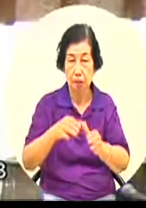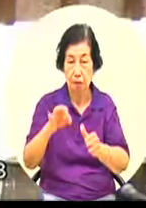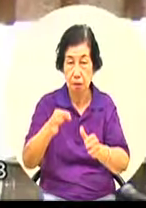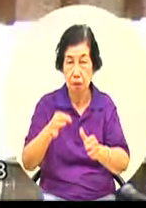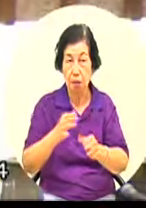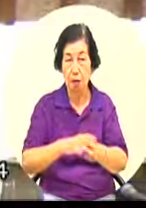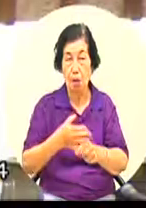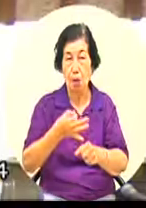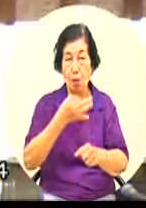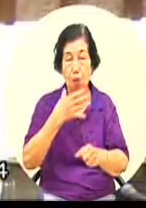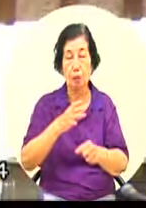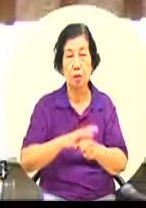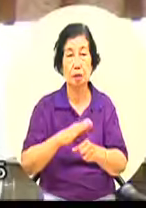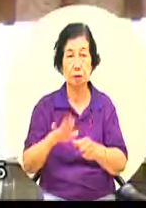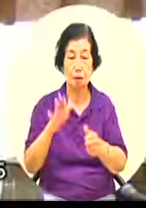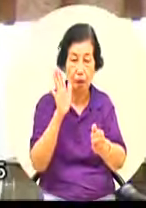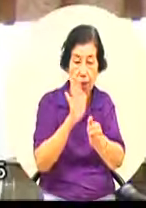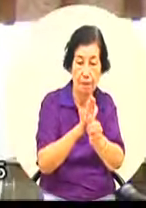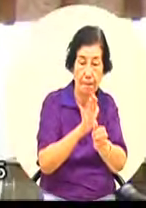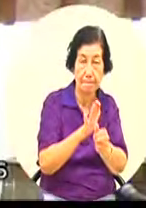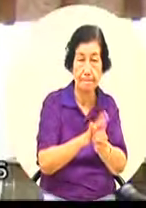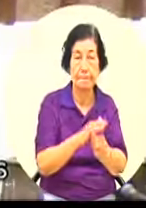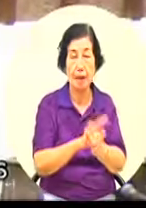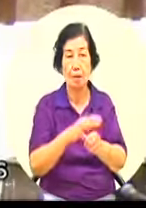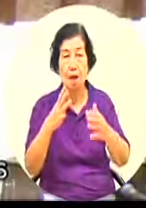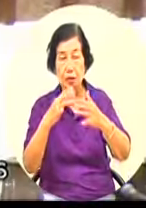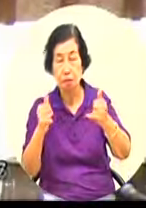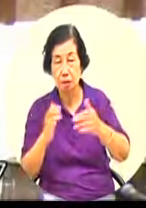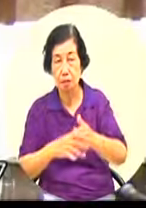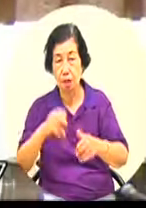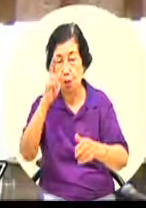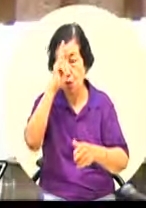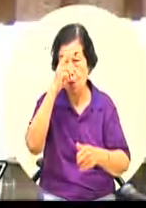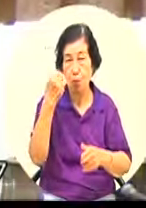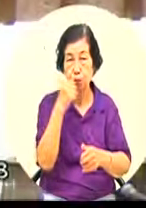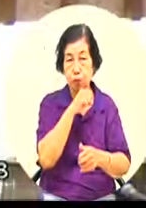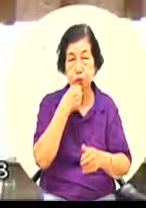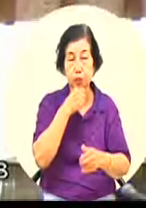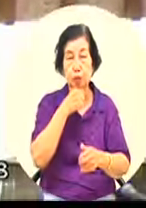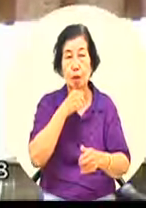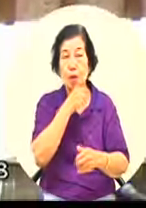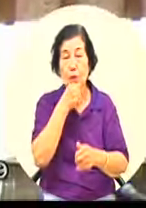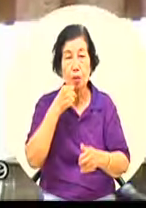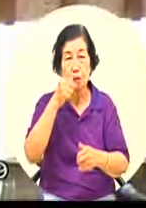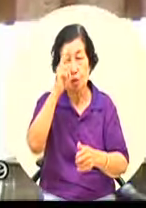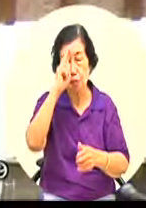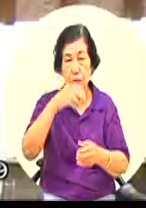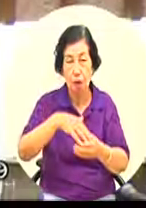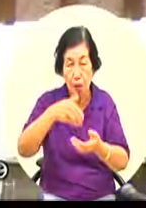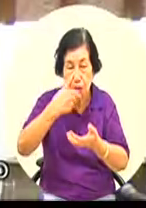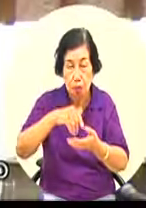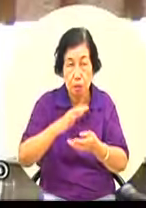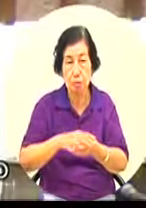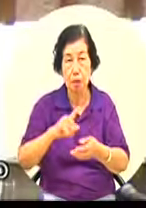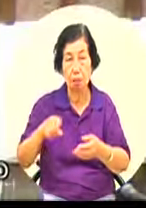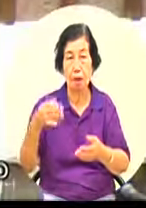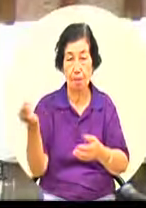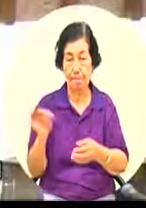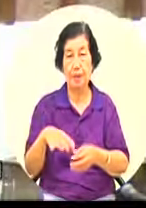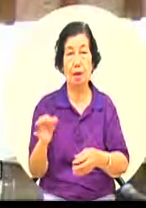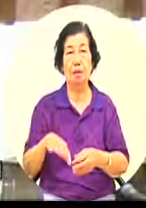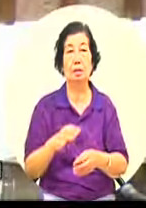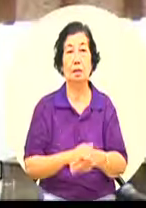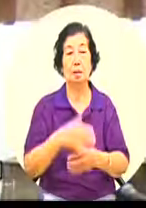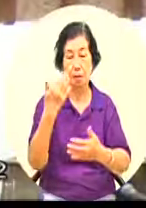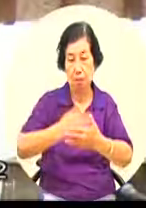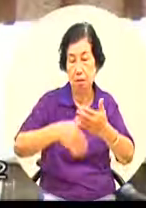让我们学生的营养午餐甚至是可以全面的来做更大的这样的益助，减轻我们高雄市